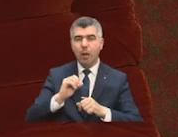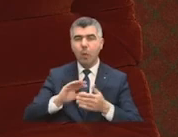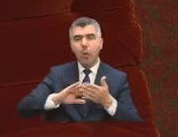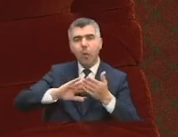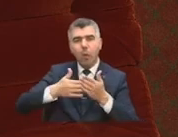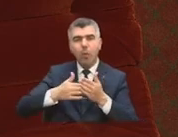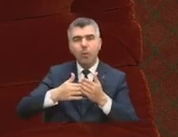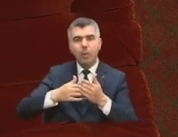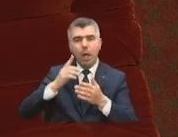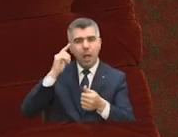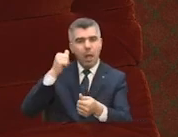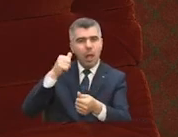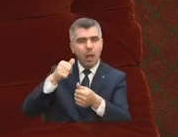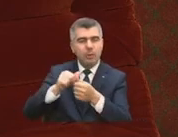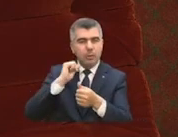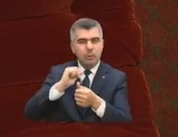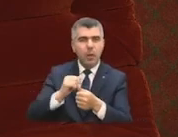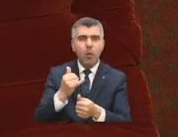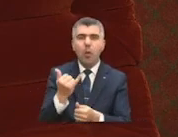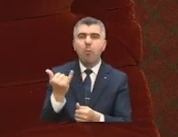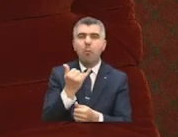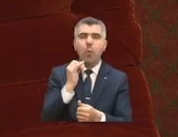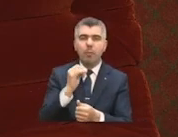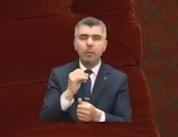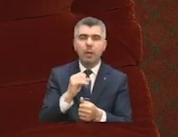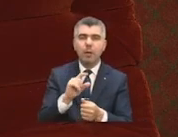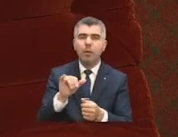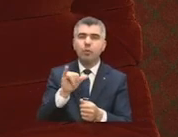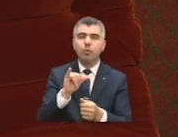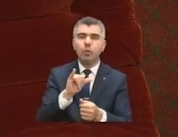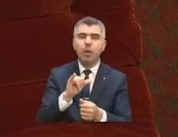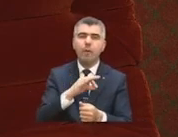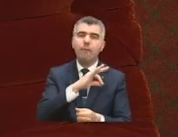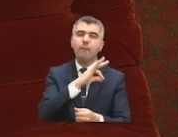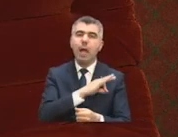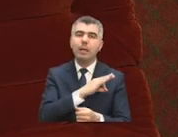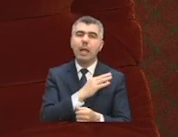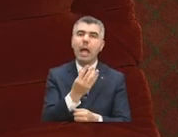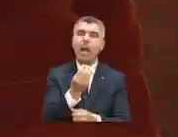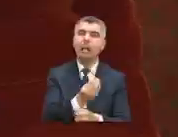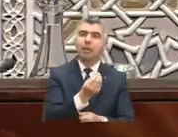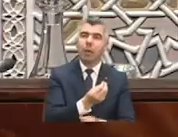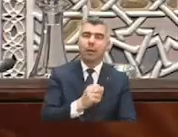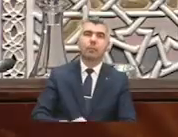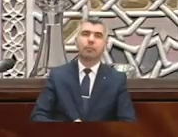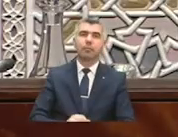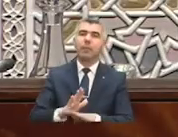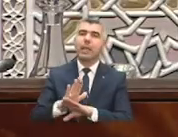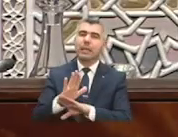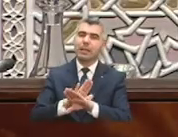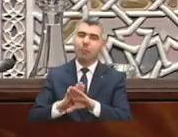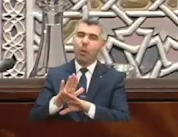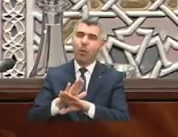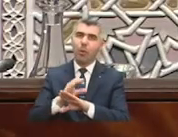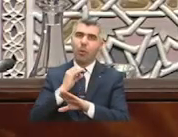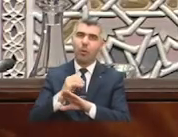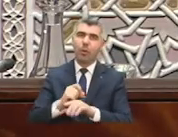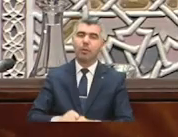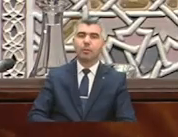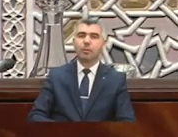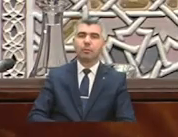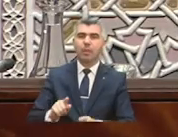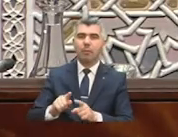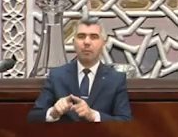العام القائم على استحضار مبدأ المصلحة الفضلى للطفل. لا غادي تسمح لي سيد الوزير الله يخليكم، لا هناك شوشرة في